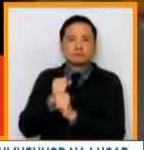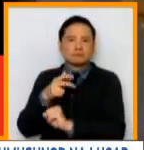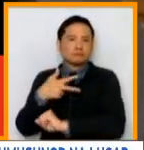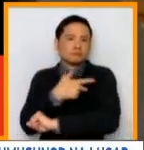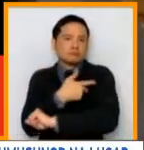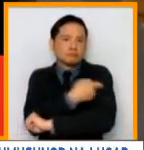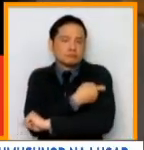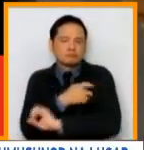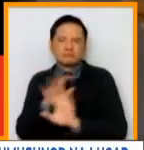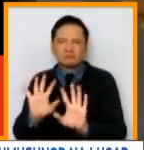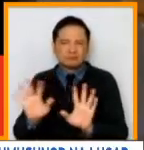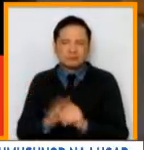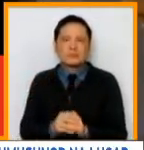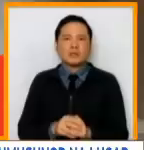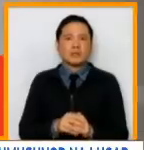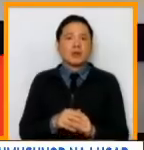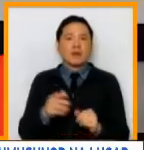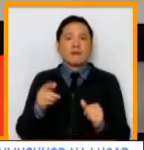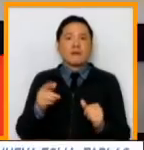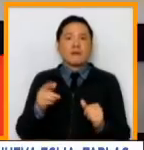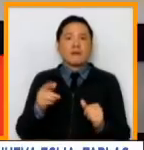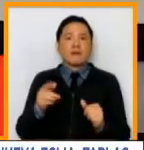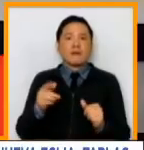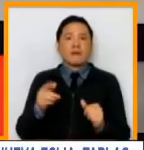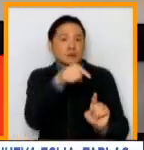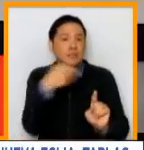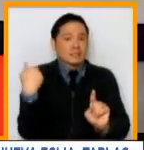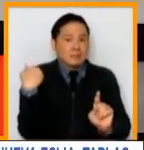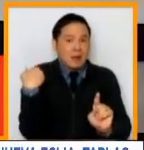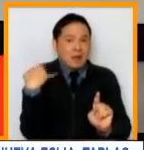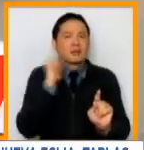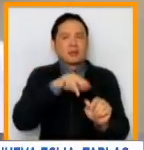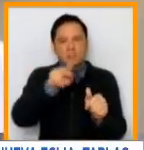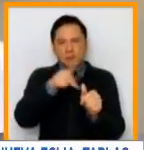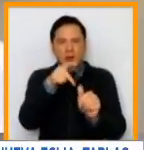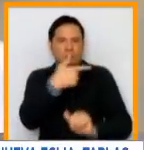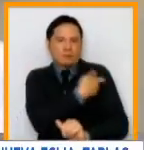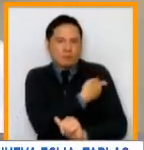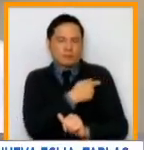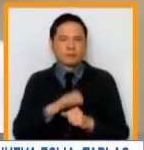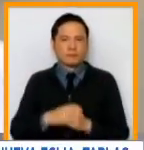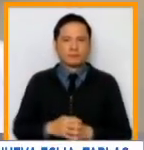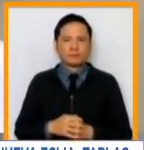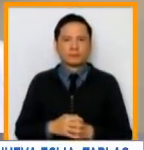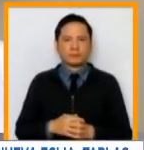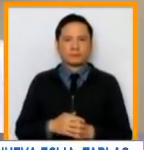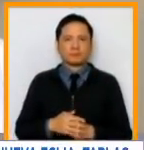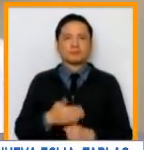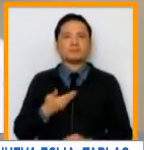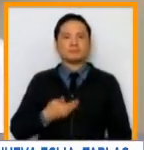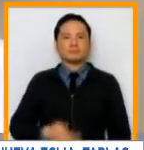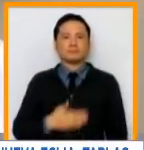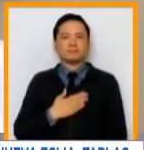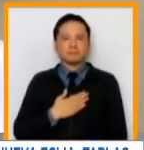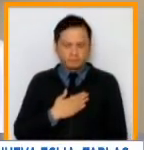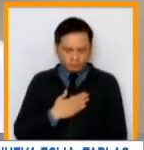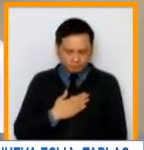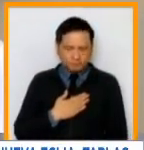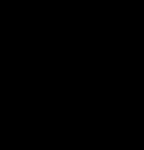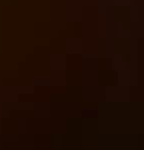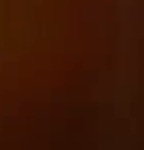sa mga taong hindi pa ho nababakunahan. Yan ang unang balita, Maki Pulido, buong puso para sa Pilipino.